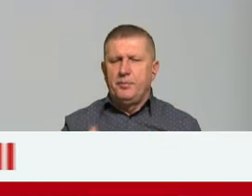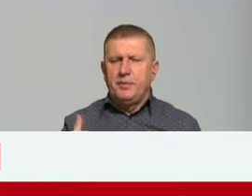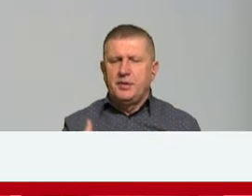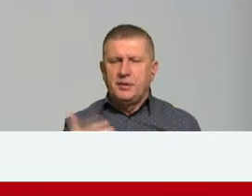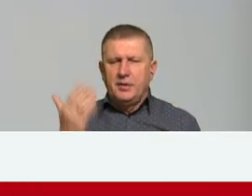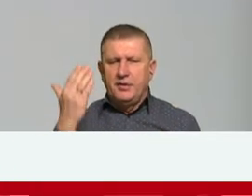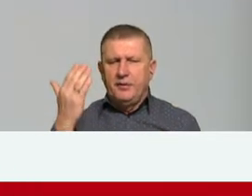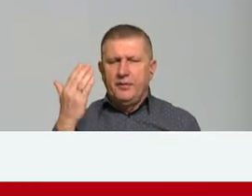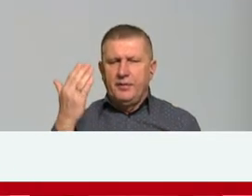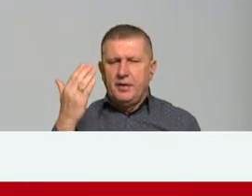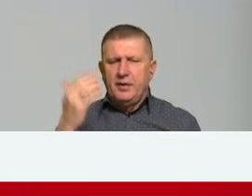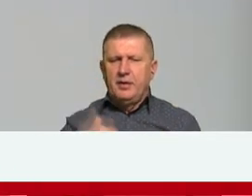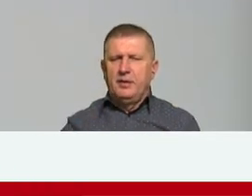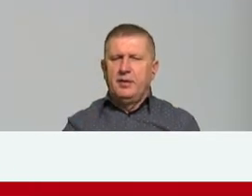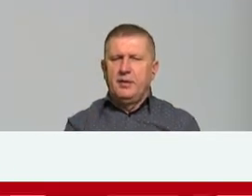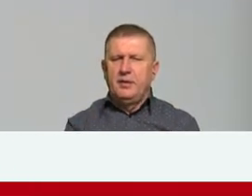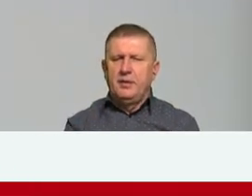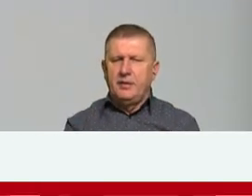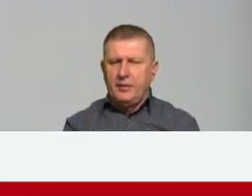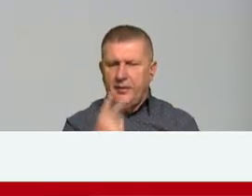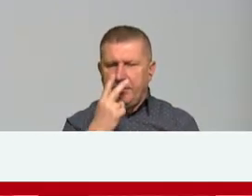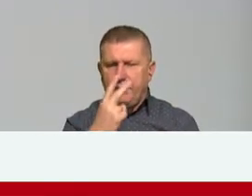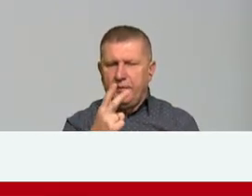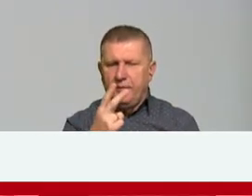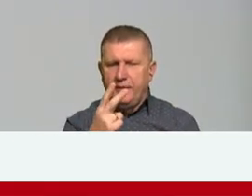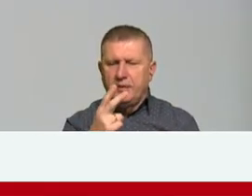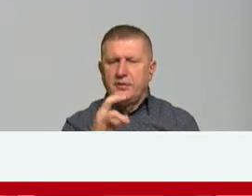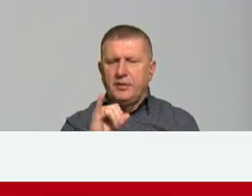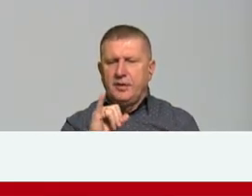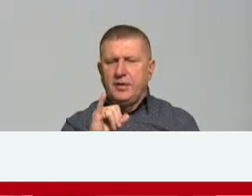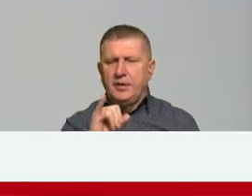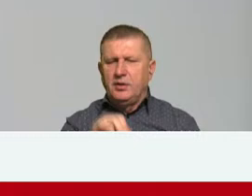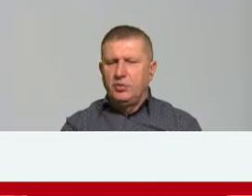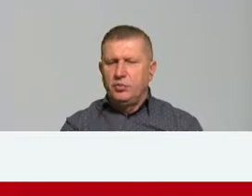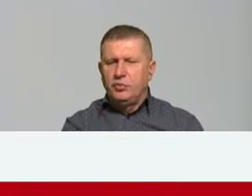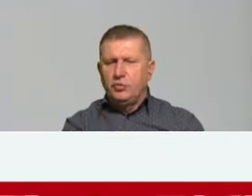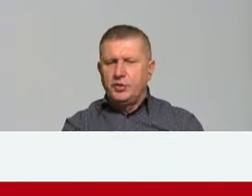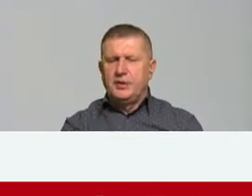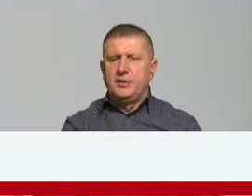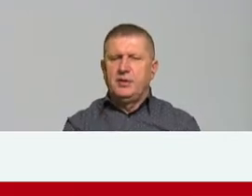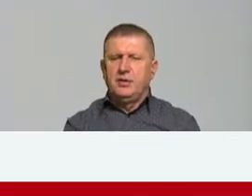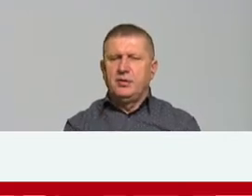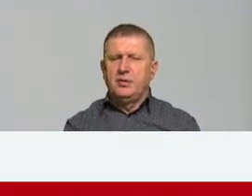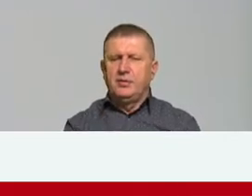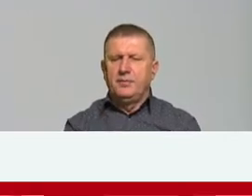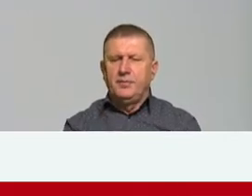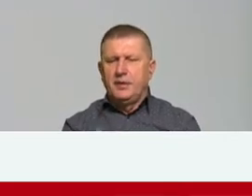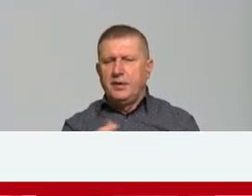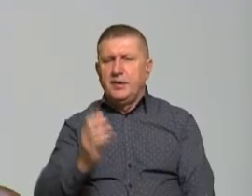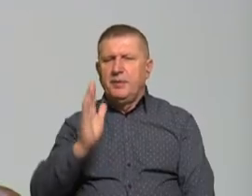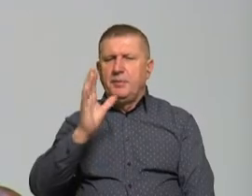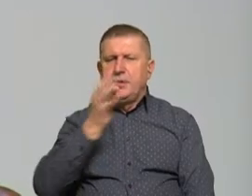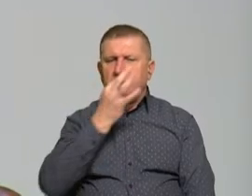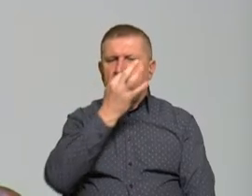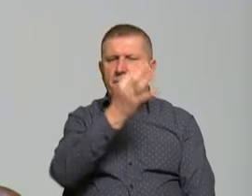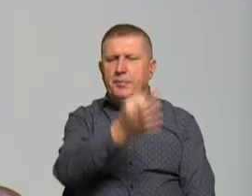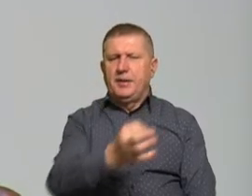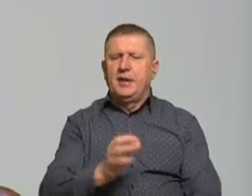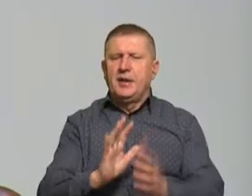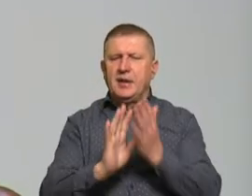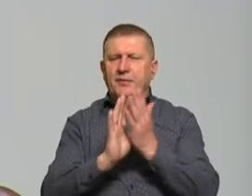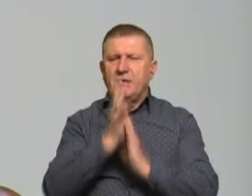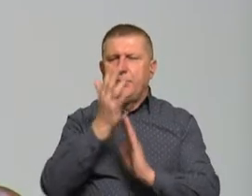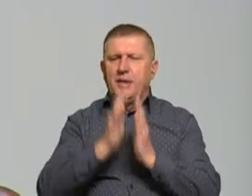serdecznie słuchaczy debaty, widzów debaty oraz oczywiście uczestników. Nie będzie pytania związanego ze